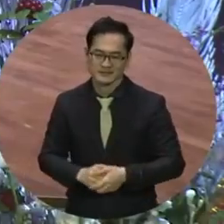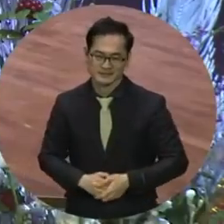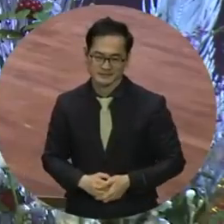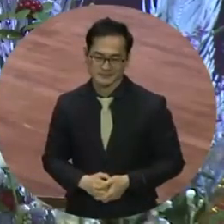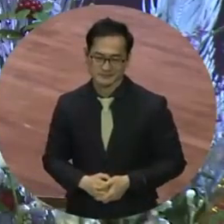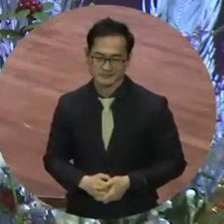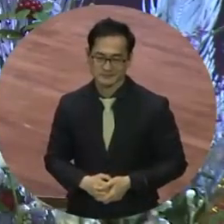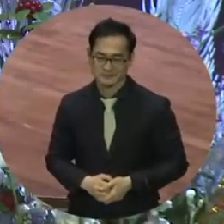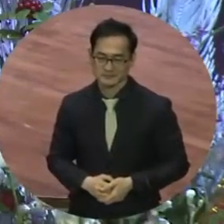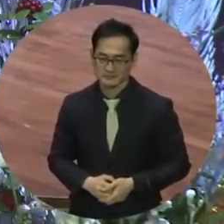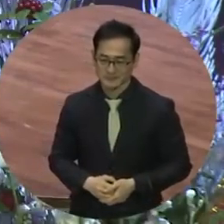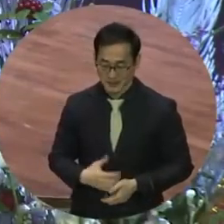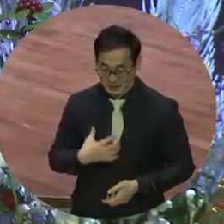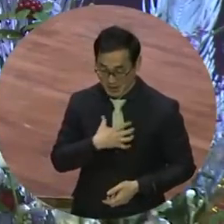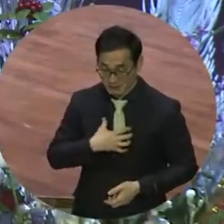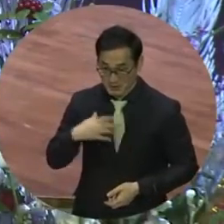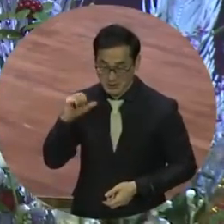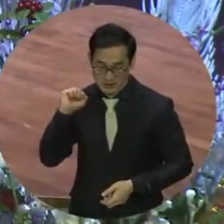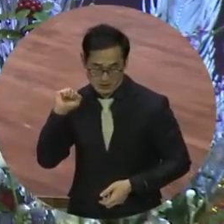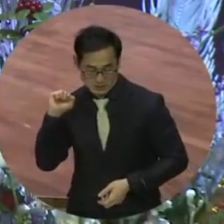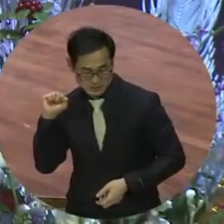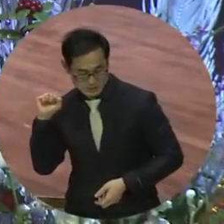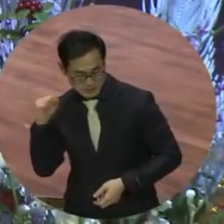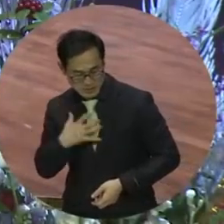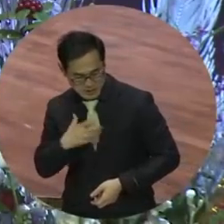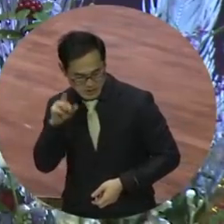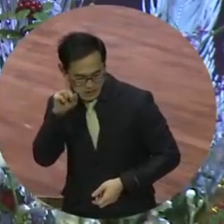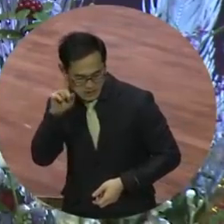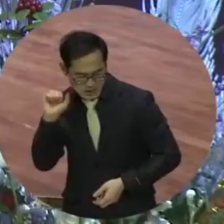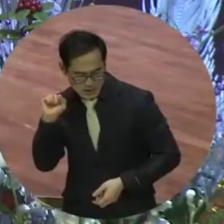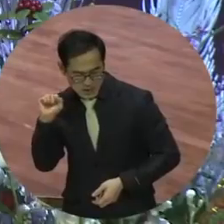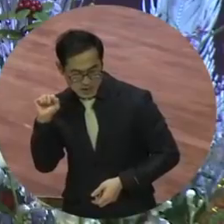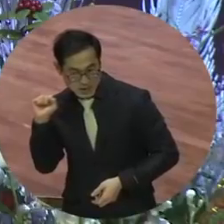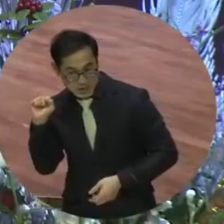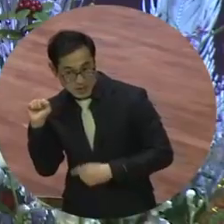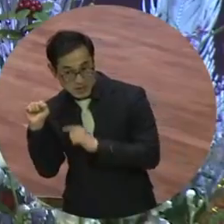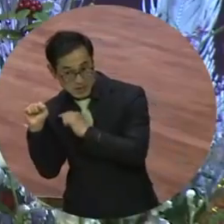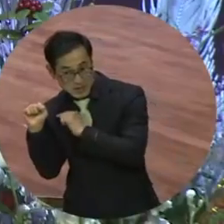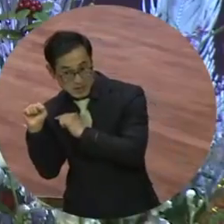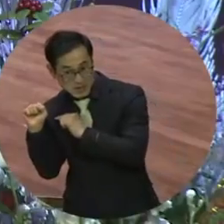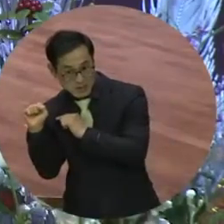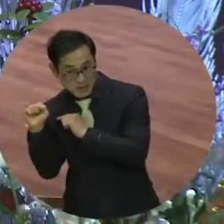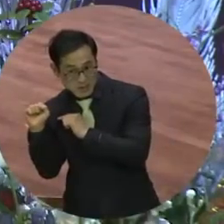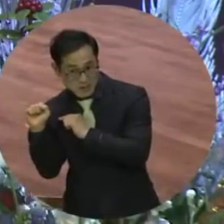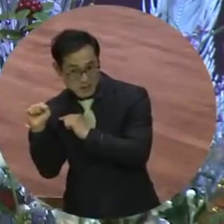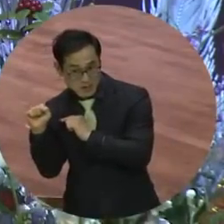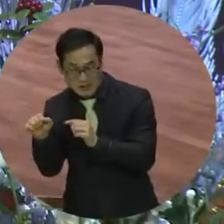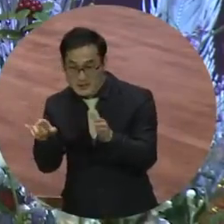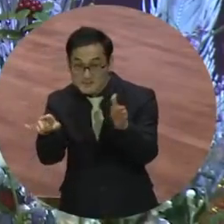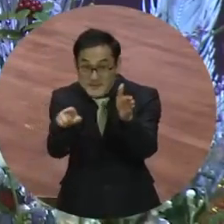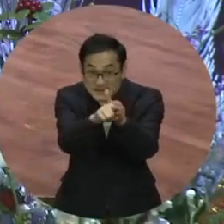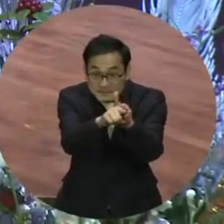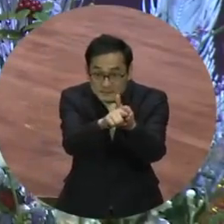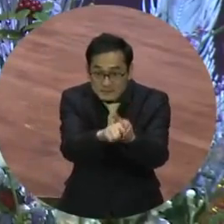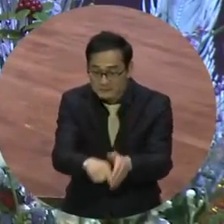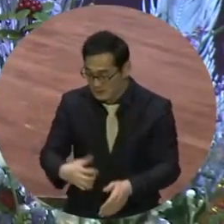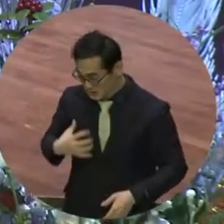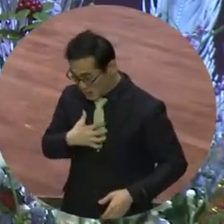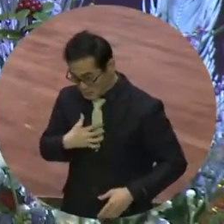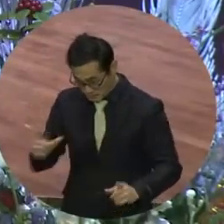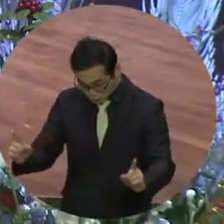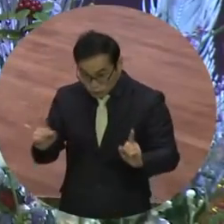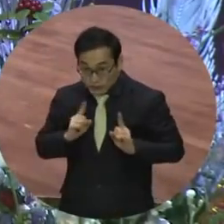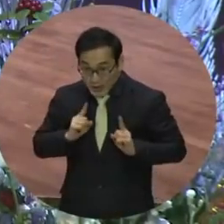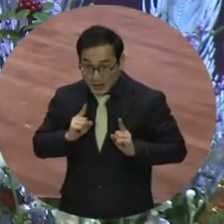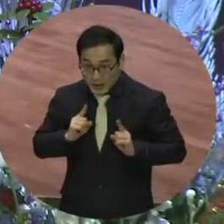염려 근심에 사로잡힌 삶은요 삶이란 것이 신앙적으로 보면 굉장히 모순이에요.